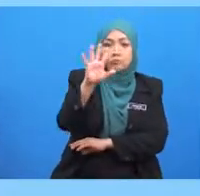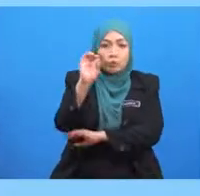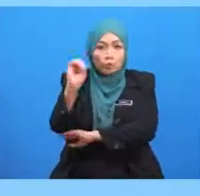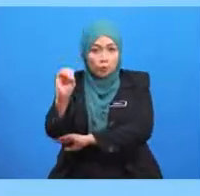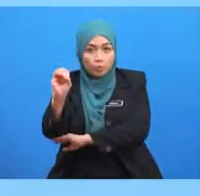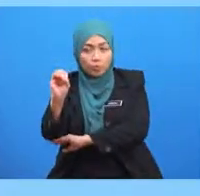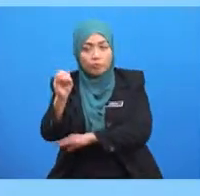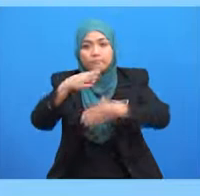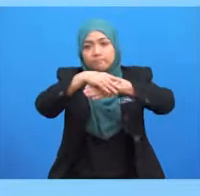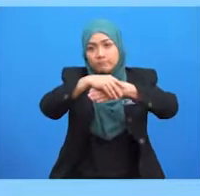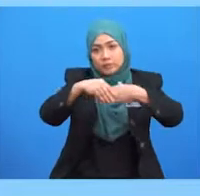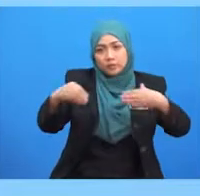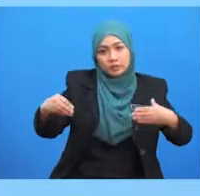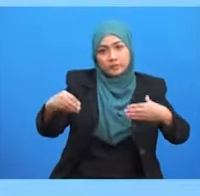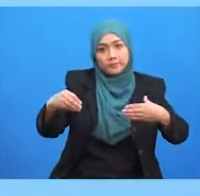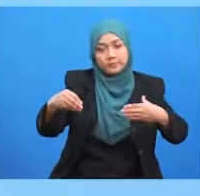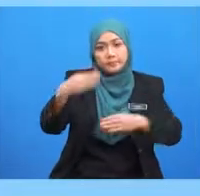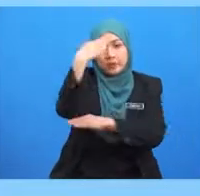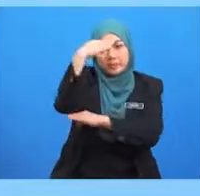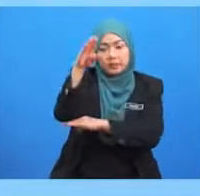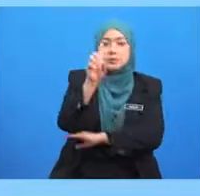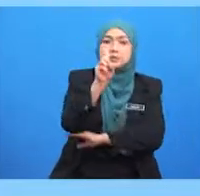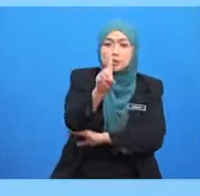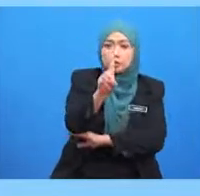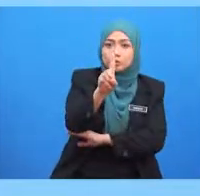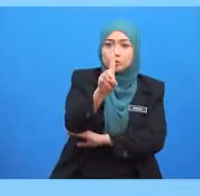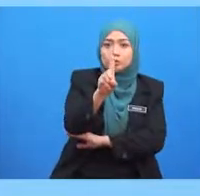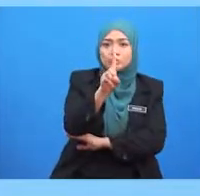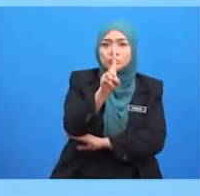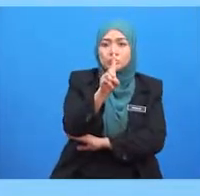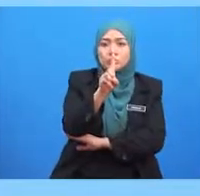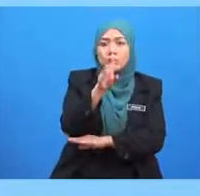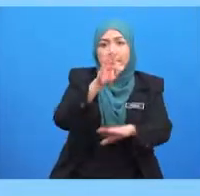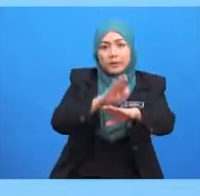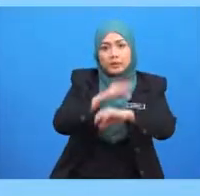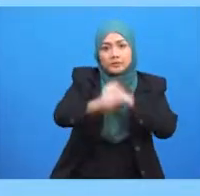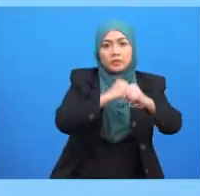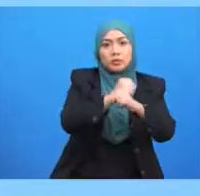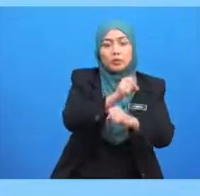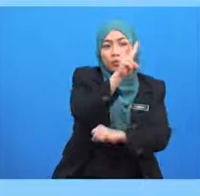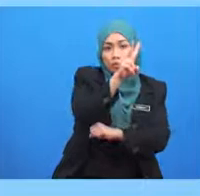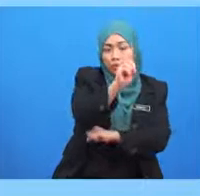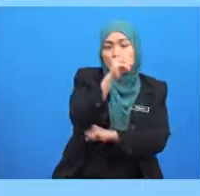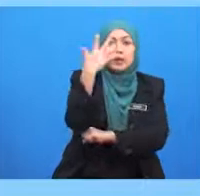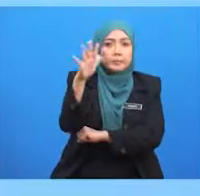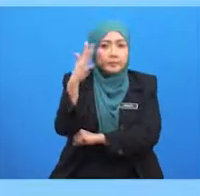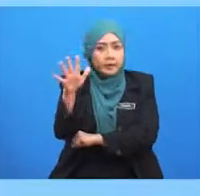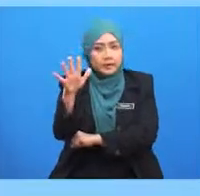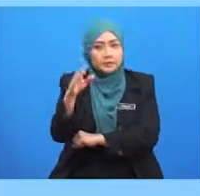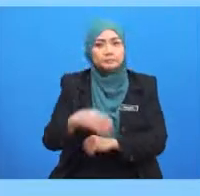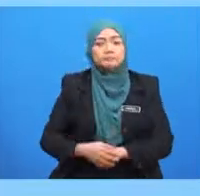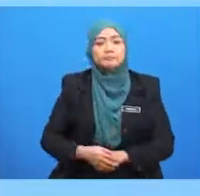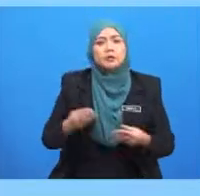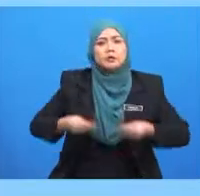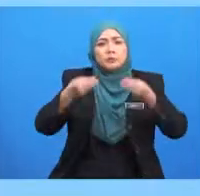1350 Ringgit menyisir pagi satu unit pada tahun 2015 diberi